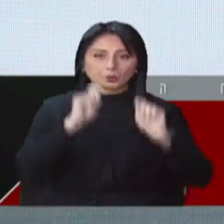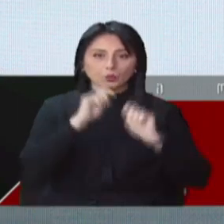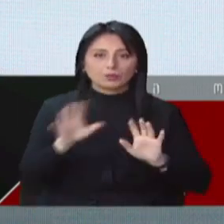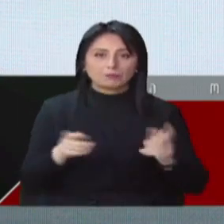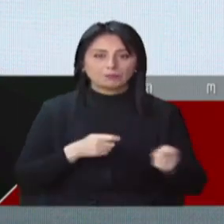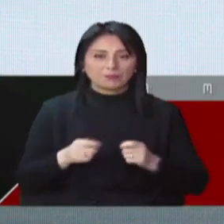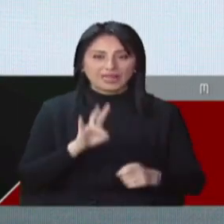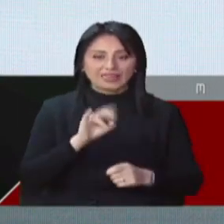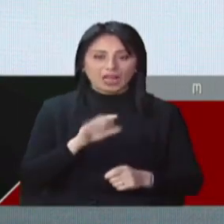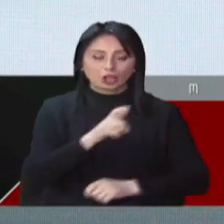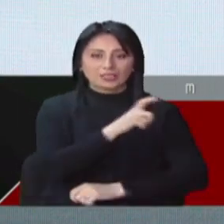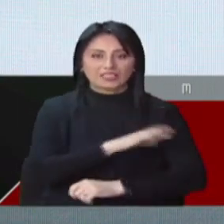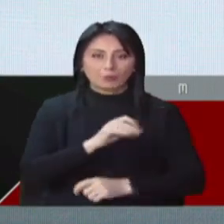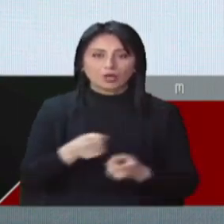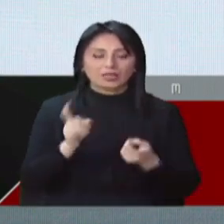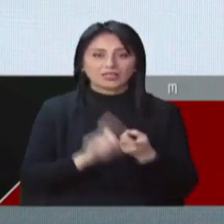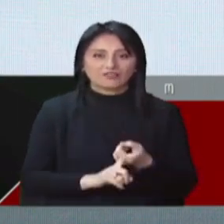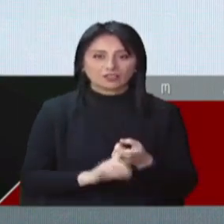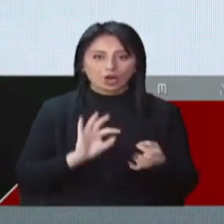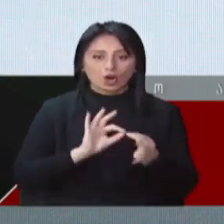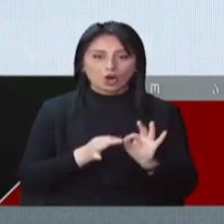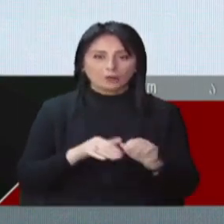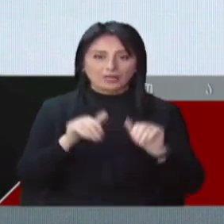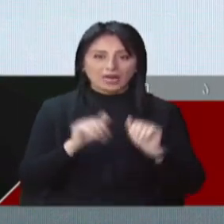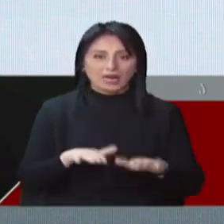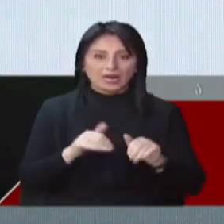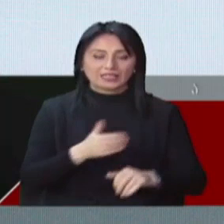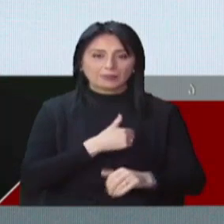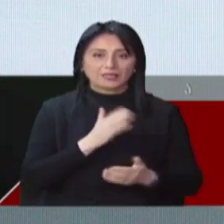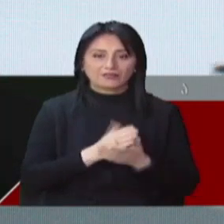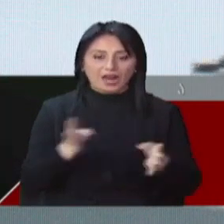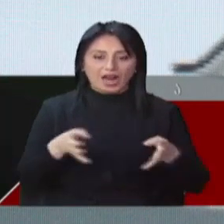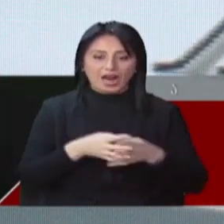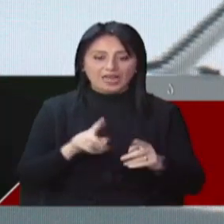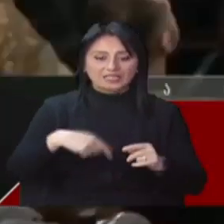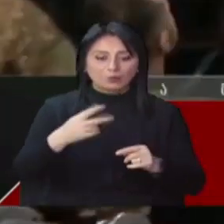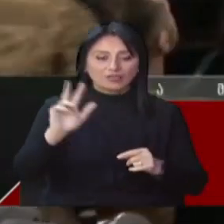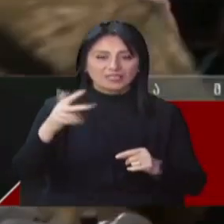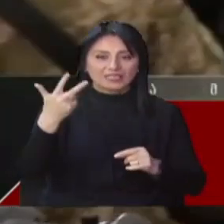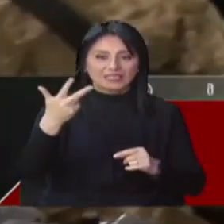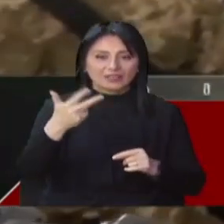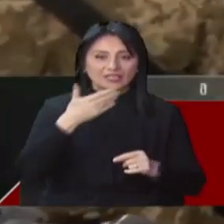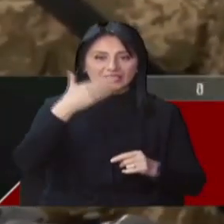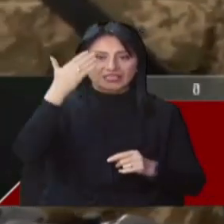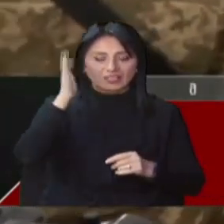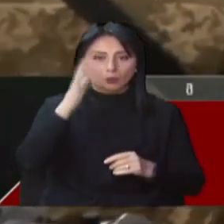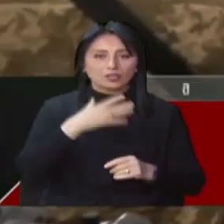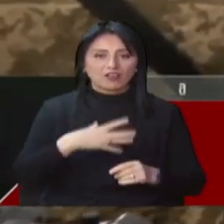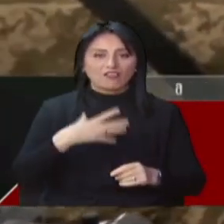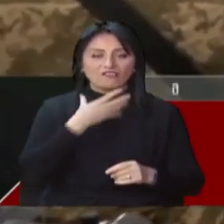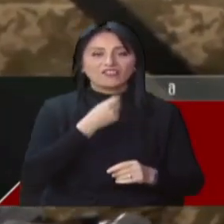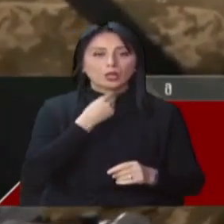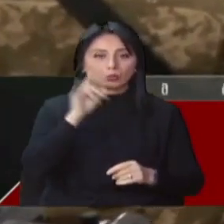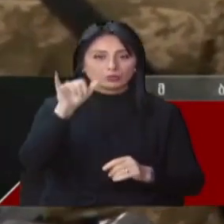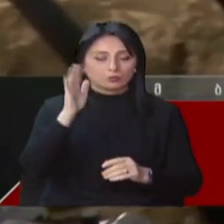Ukrainis prezidents NATO-s წევრობასთან დაკავშირებით კონკრეტული გადაწყვეტილებების იმედი აქვს ალიანსის მოვდევნო სამიტზე, რომელიც ზაფხულში ვილნიუსში